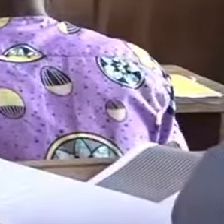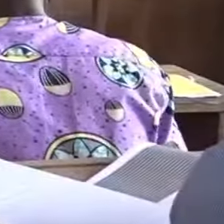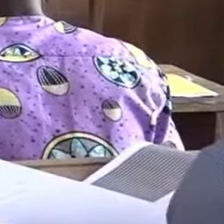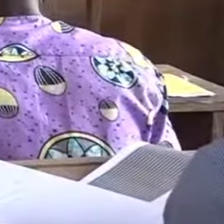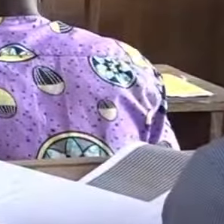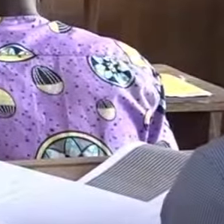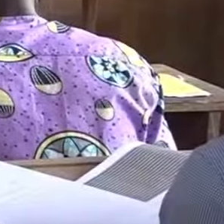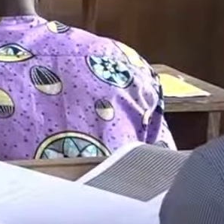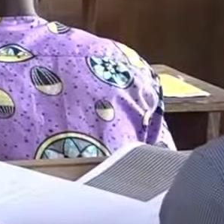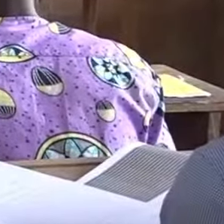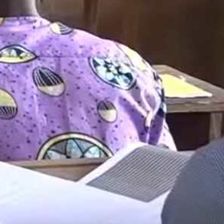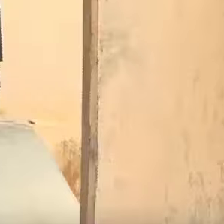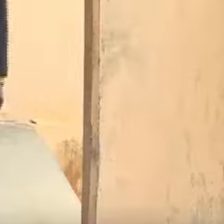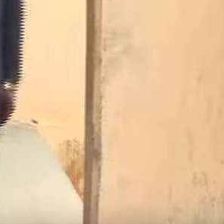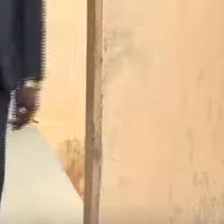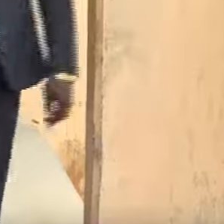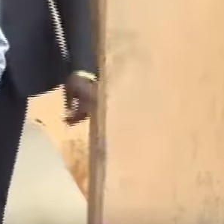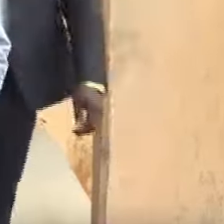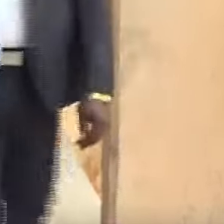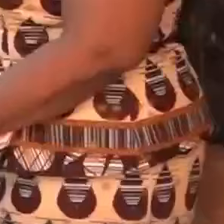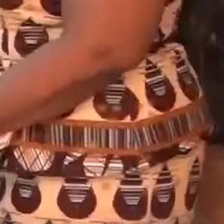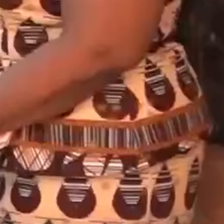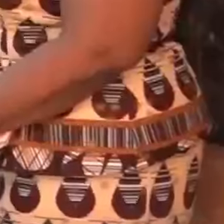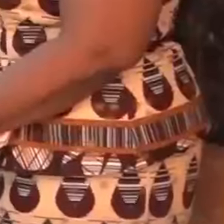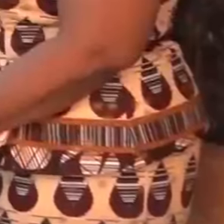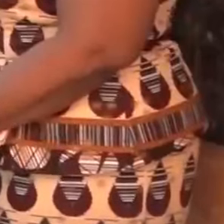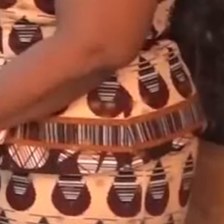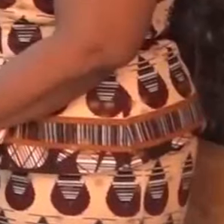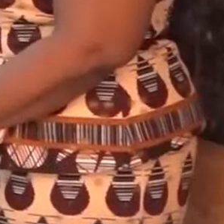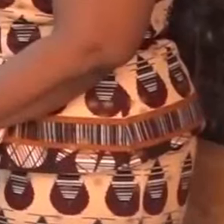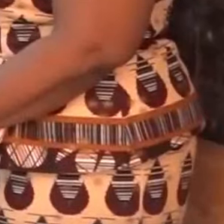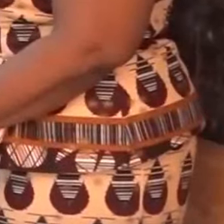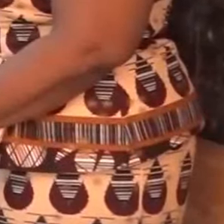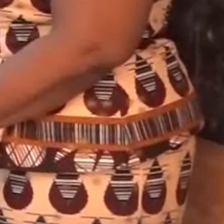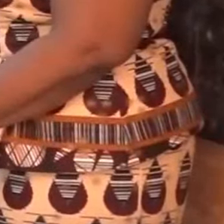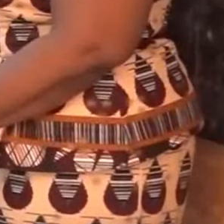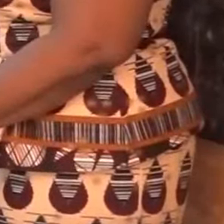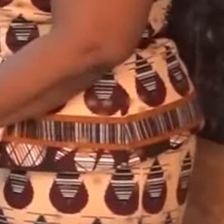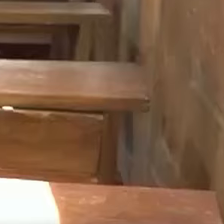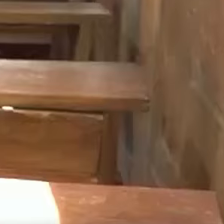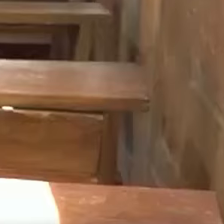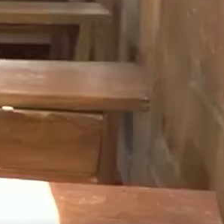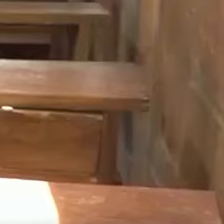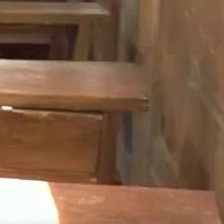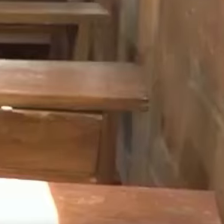restituer leurs acquis dans 33 filières. Les précisions dans ce journal.